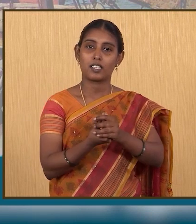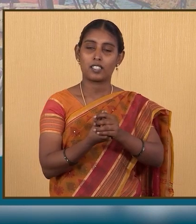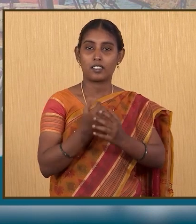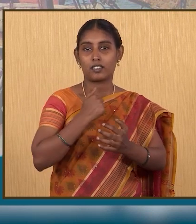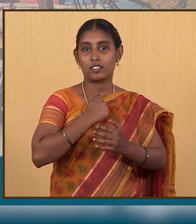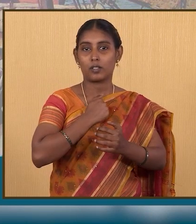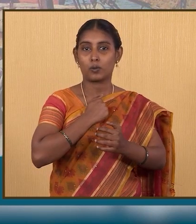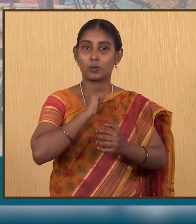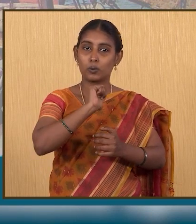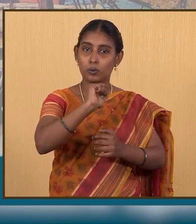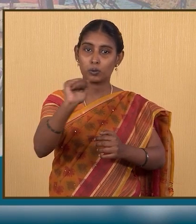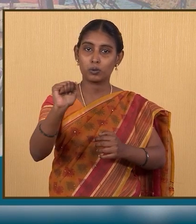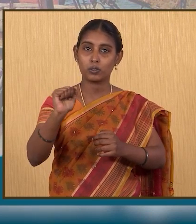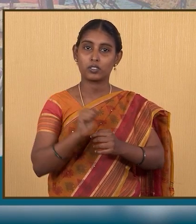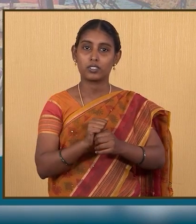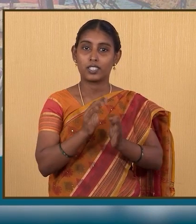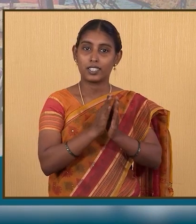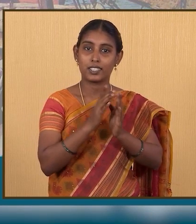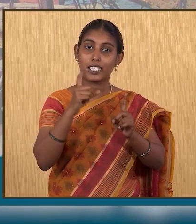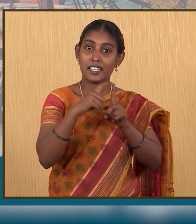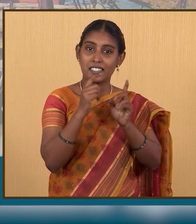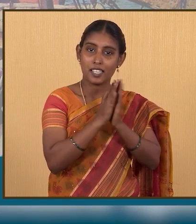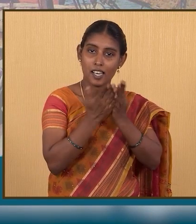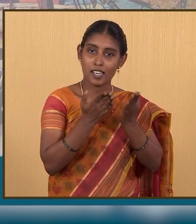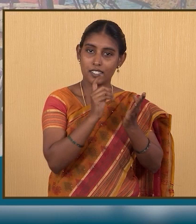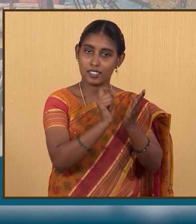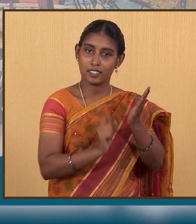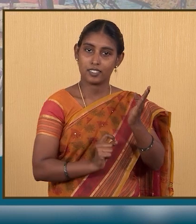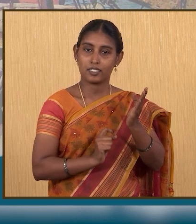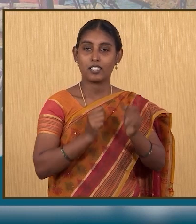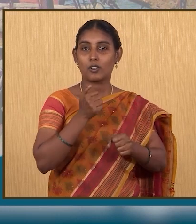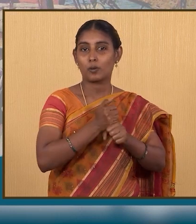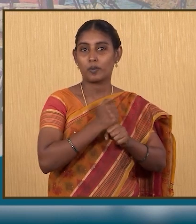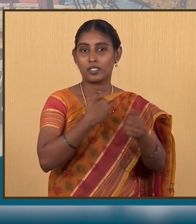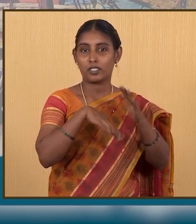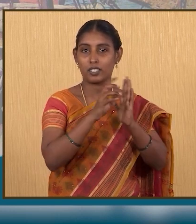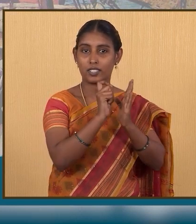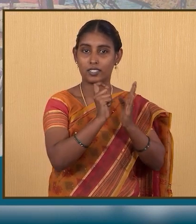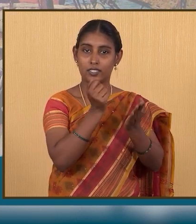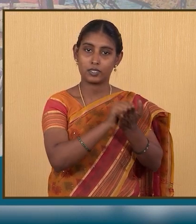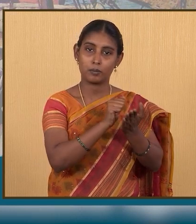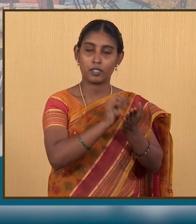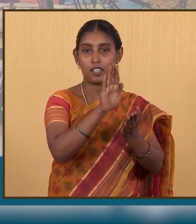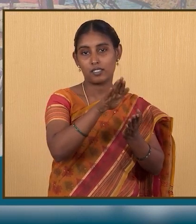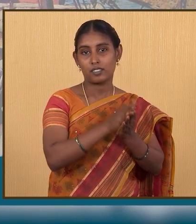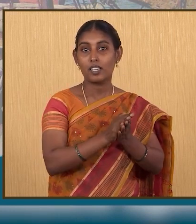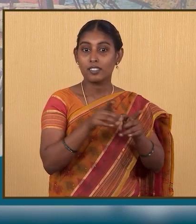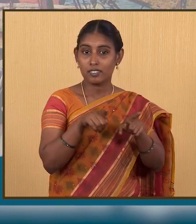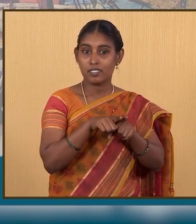இவங்க எல்லாம் தங்களோட நாட்குறிப்புகளை அரசாங்க பதிவுகளாக பதிவு செஞ்சு வச்சுருக்காங்க. அது